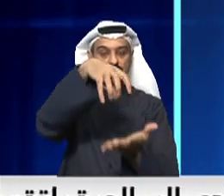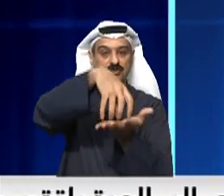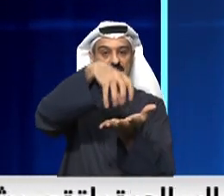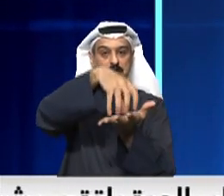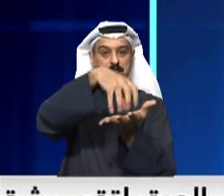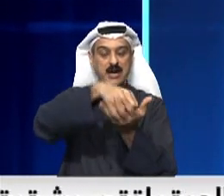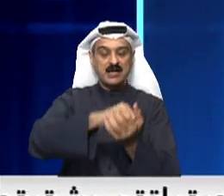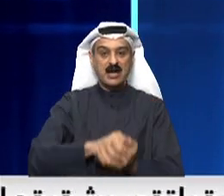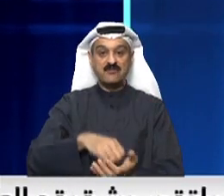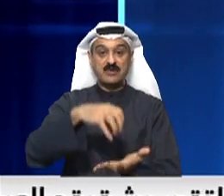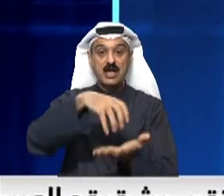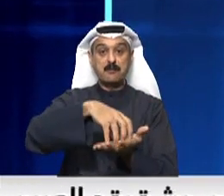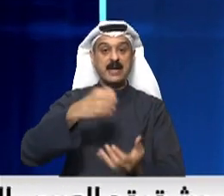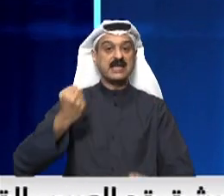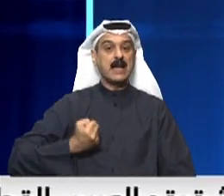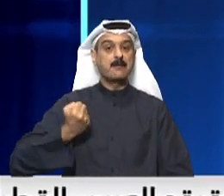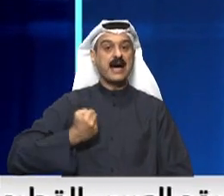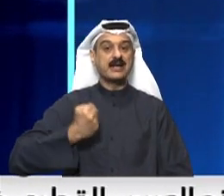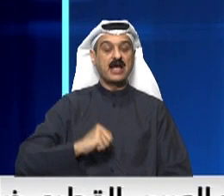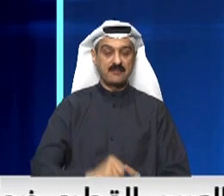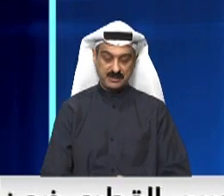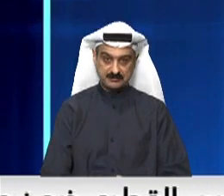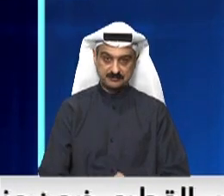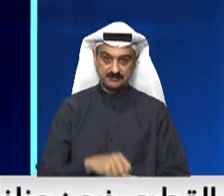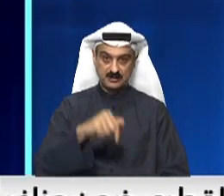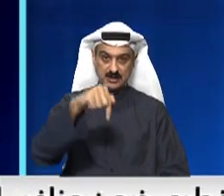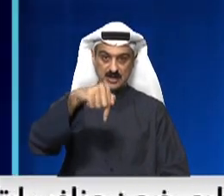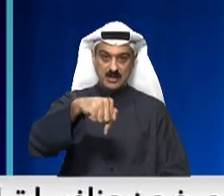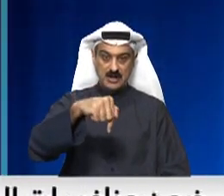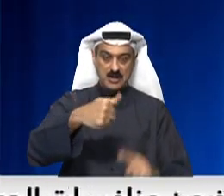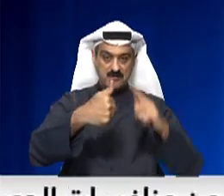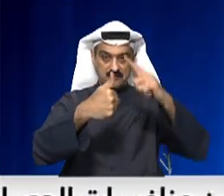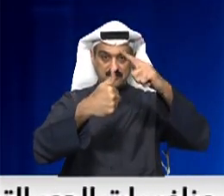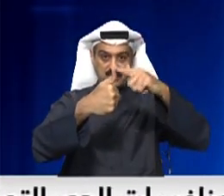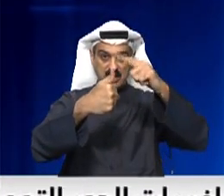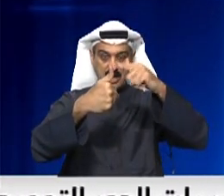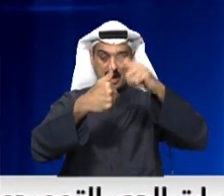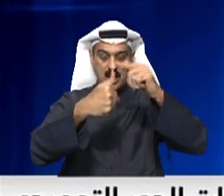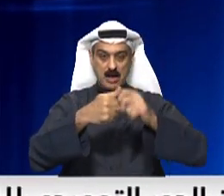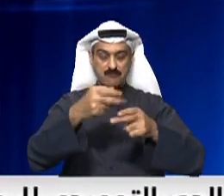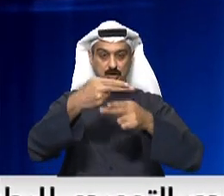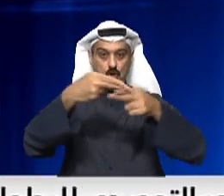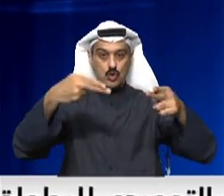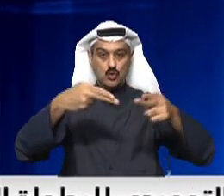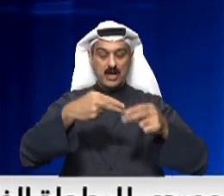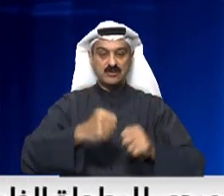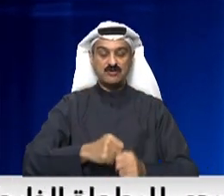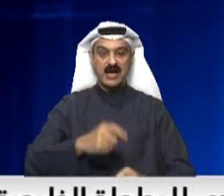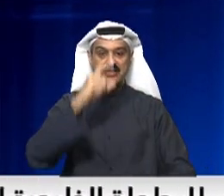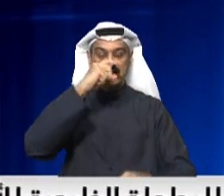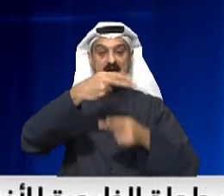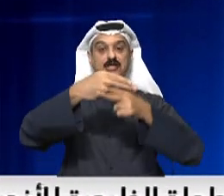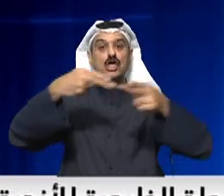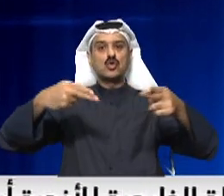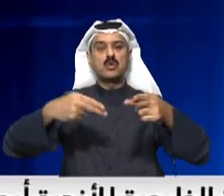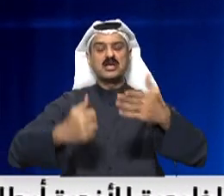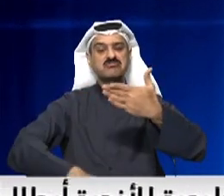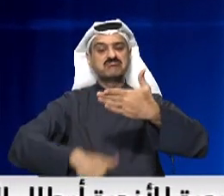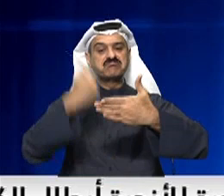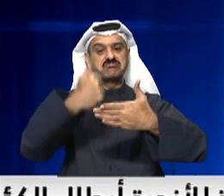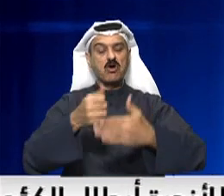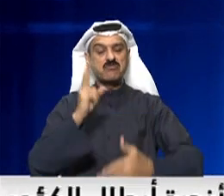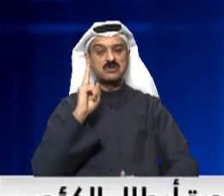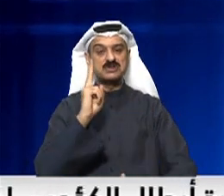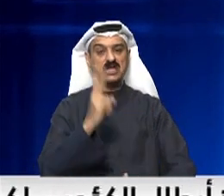في المملكة البحرين الشقيقة، حقق الممثل الأول لكرة اليد الكويتية نادي الكويت فوزا مستحقا على